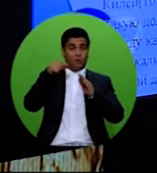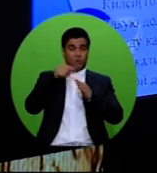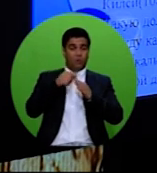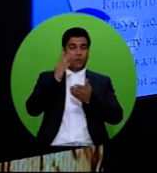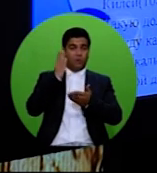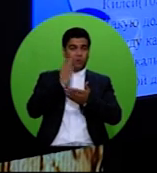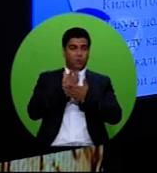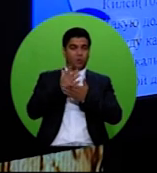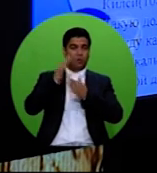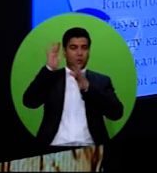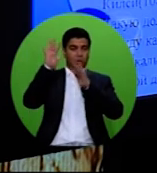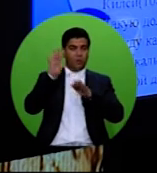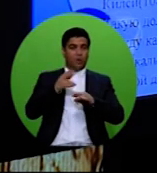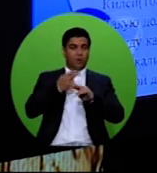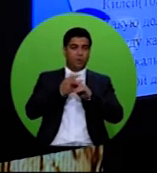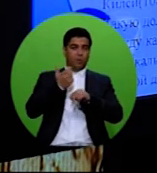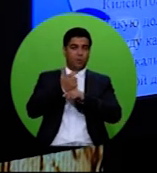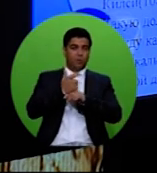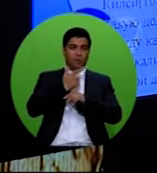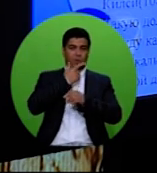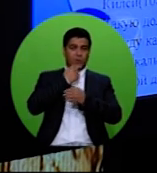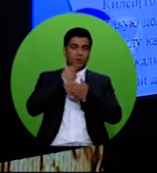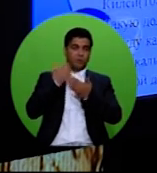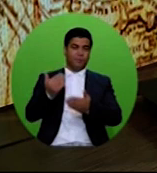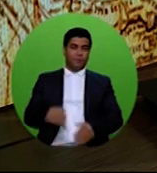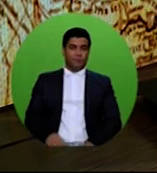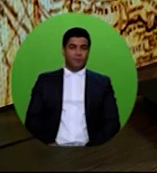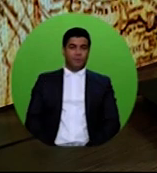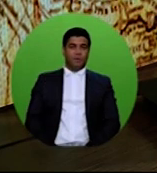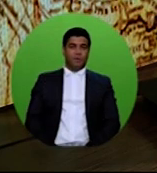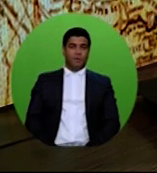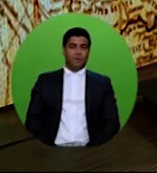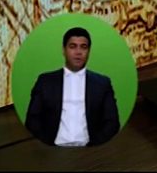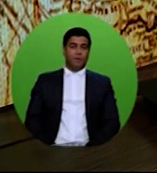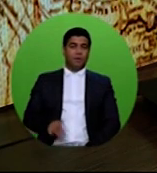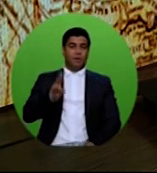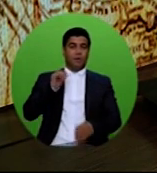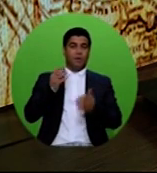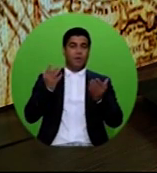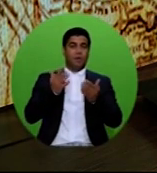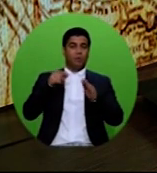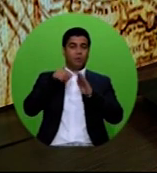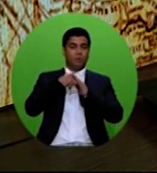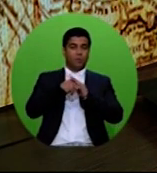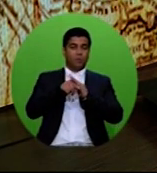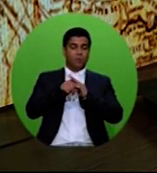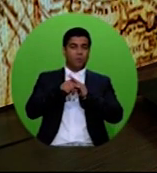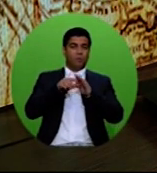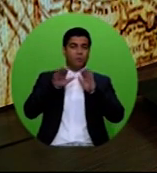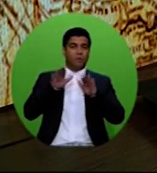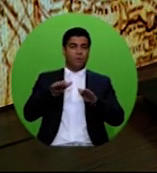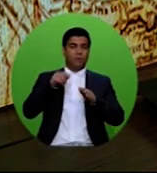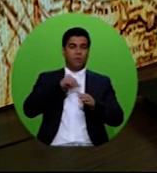и обитают снежный барс и Сурок Менсбира. На каком хребте расположена